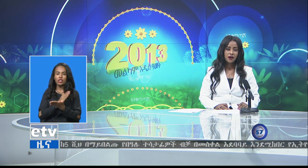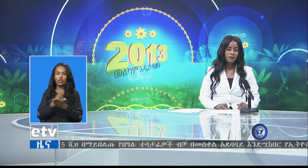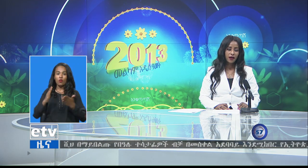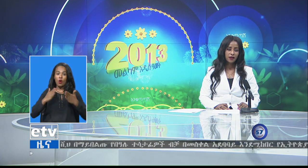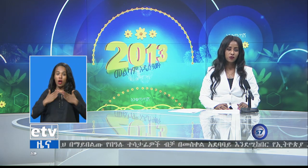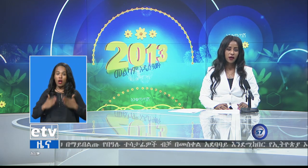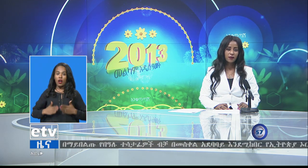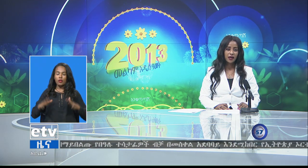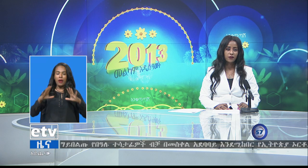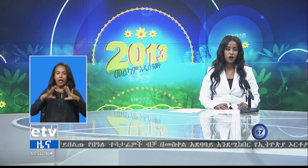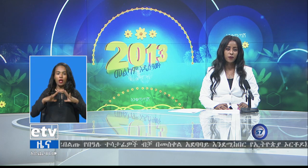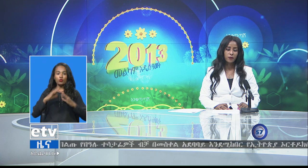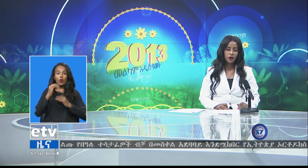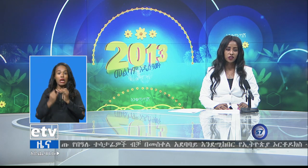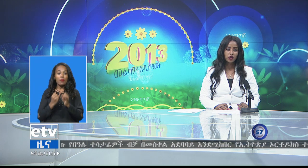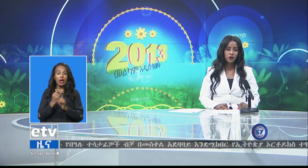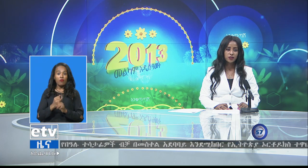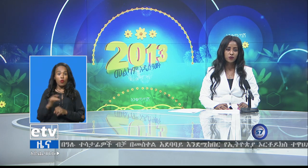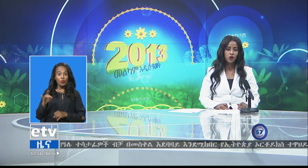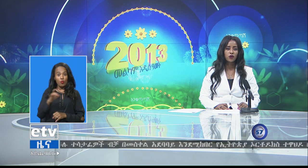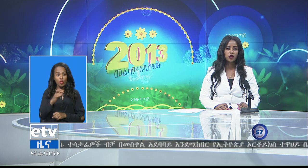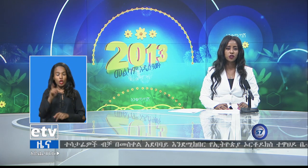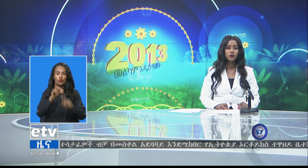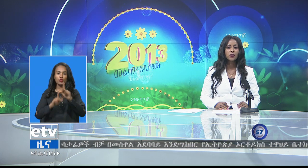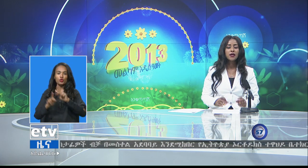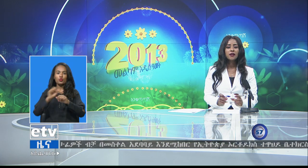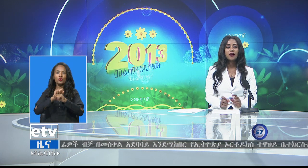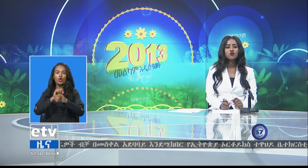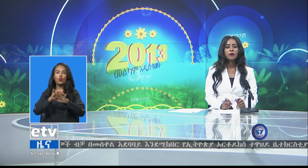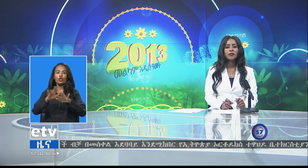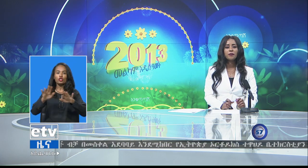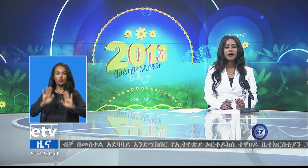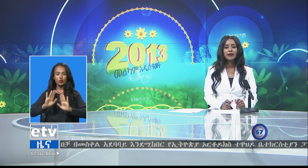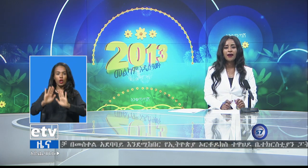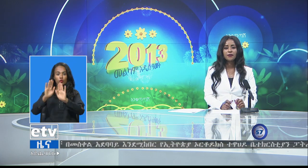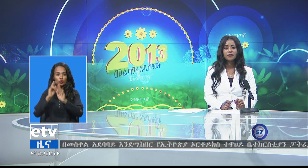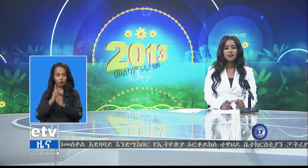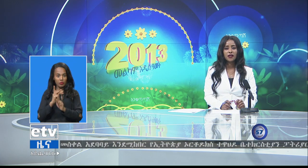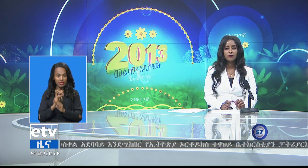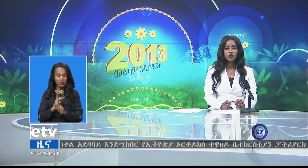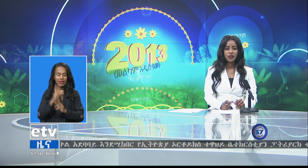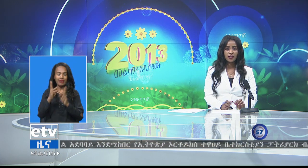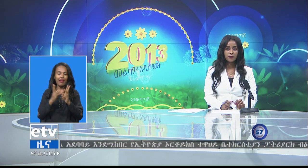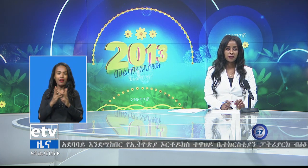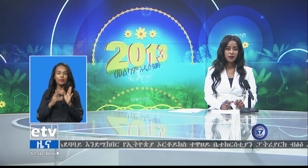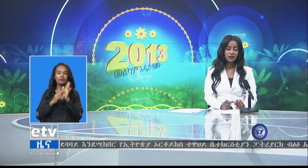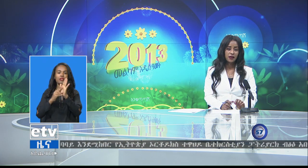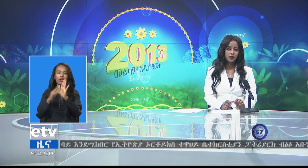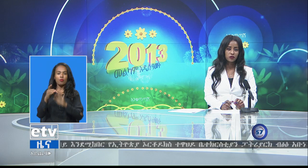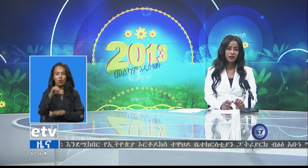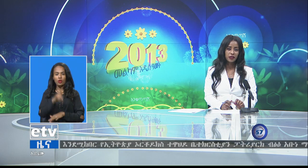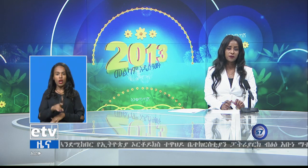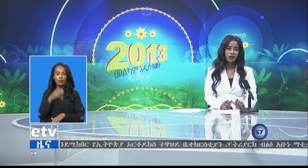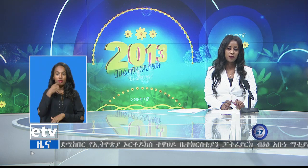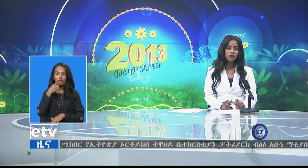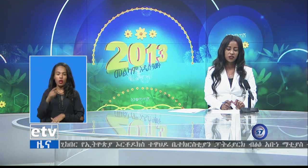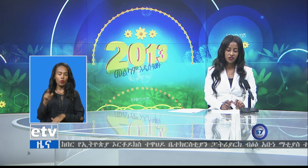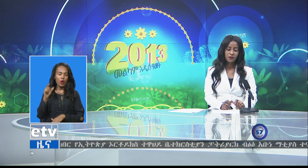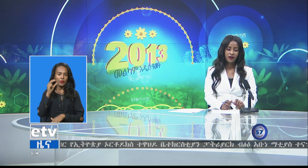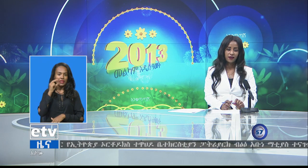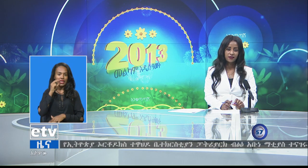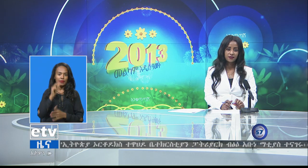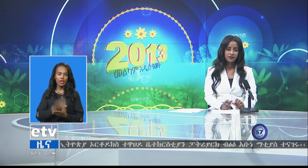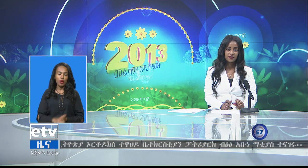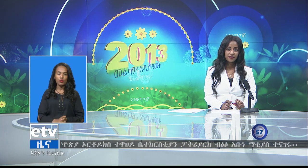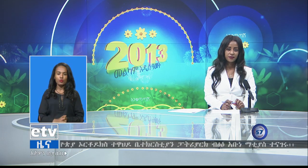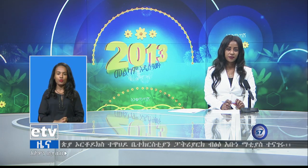አካላት በዓላቱ ዓለም አቀፋዊ በመሆናቸው ህዝቡ ከወረርሽኙ ራሱን በመጠበቅ ለዓለም ምሳሌ መሆን እንዳለበትም ነው የተናገሩት። ቤተልሔም ጥጋቡ